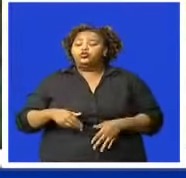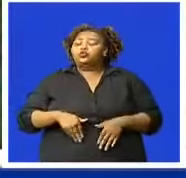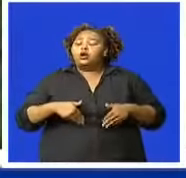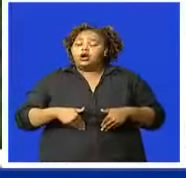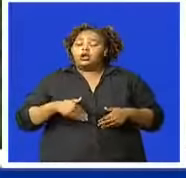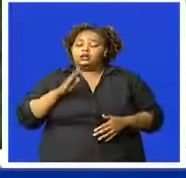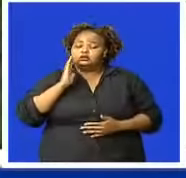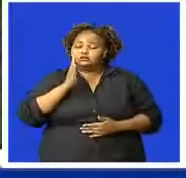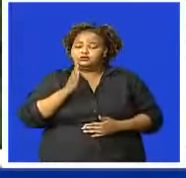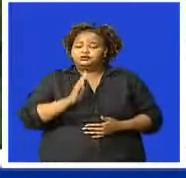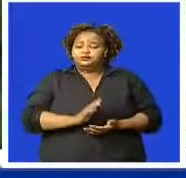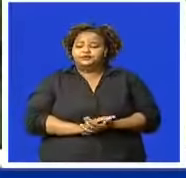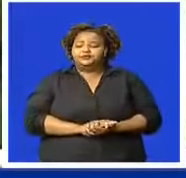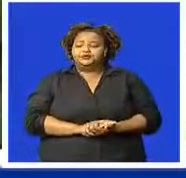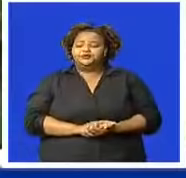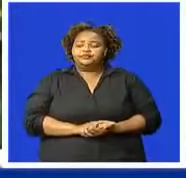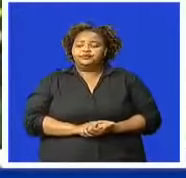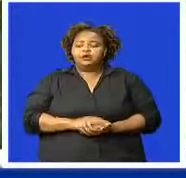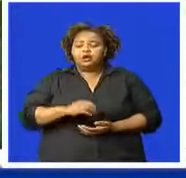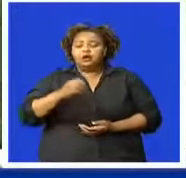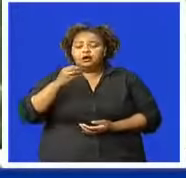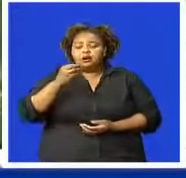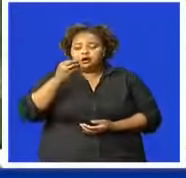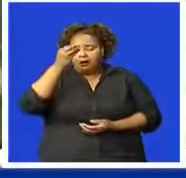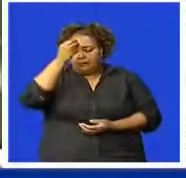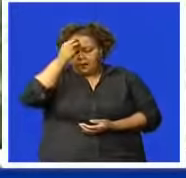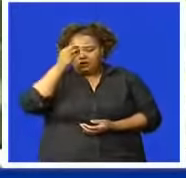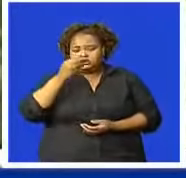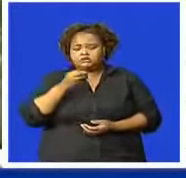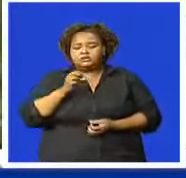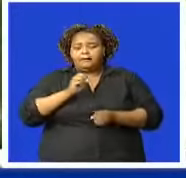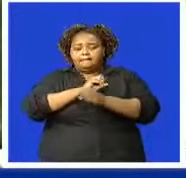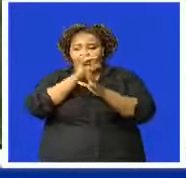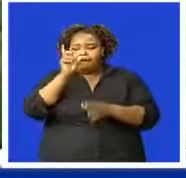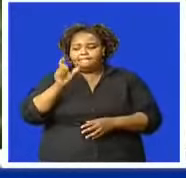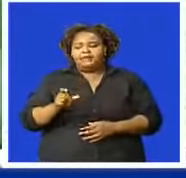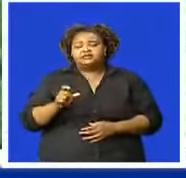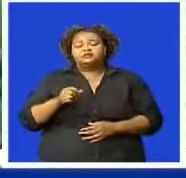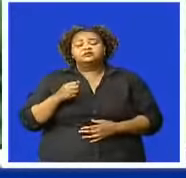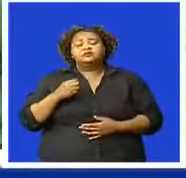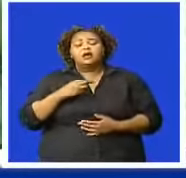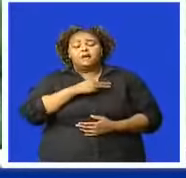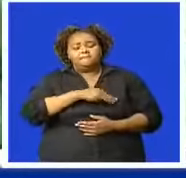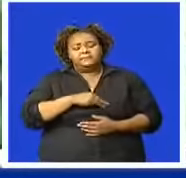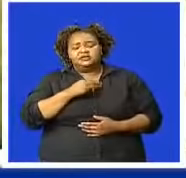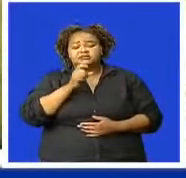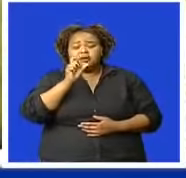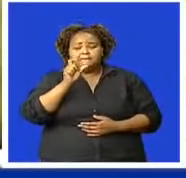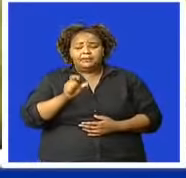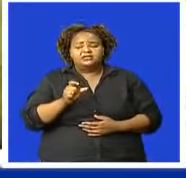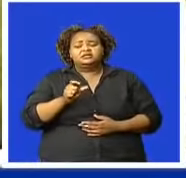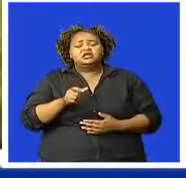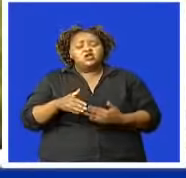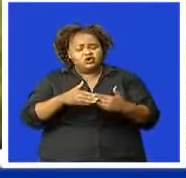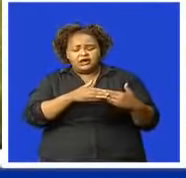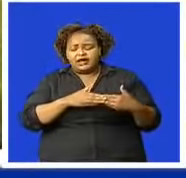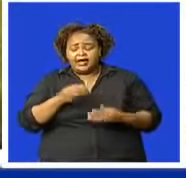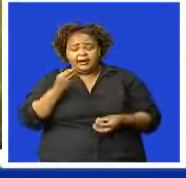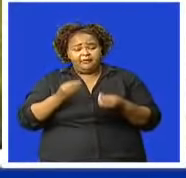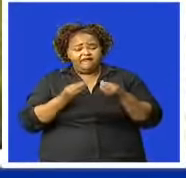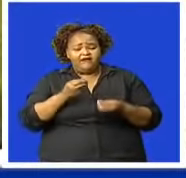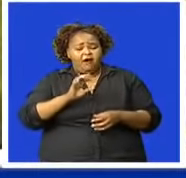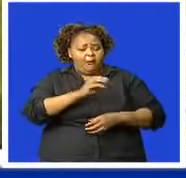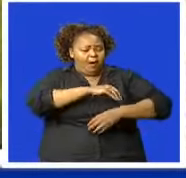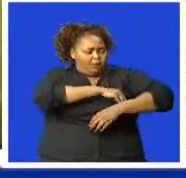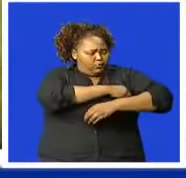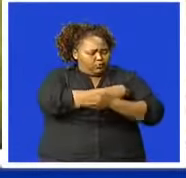Umchumanisi wesive namaphoyisa Superintendent Phindile Vilakati ucela loyo lokugcinela abantwana ukuthi abakhulule. Labantwana abalahleka